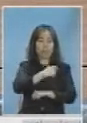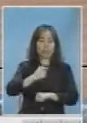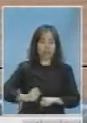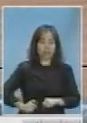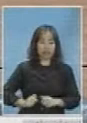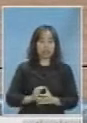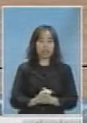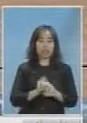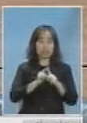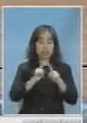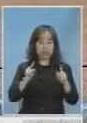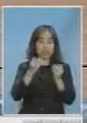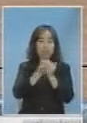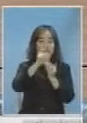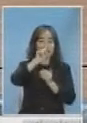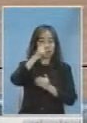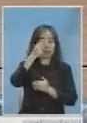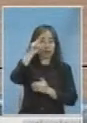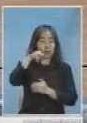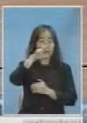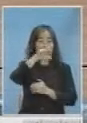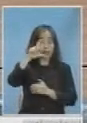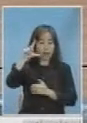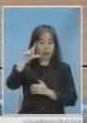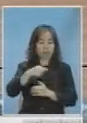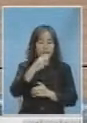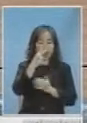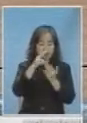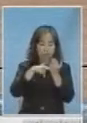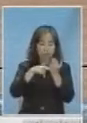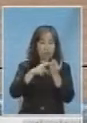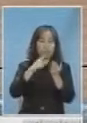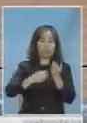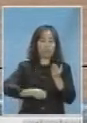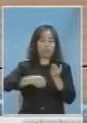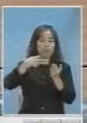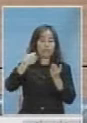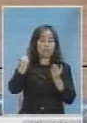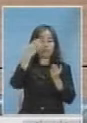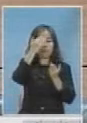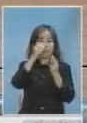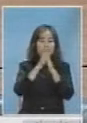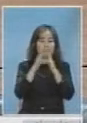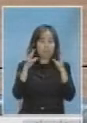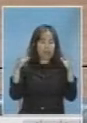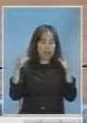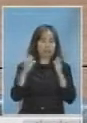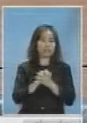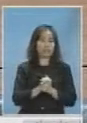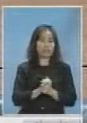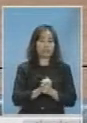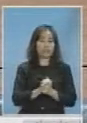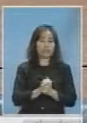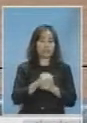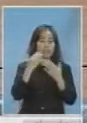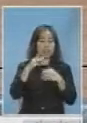นี้ผู้คนที่อยู่ข้างนอกเห็นตัวเลขแล้วเป็นตัวเลขที่มากเยอะแล้ว